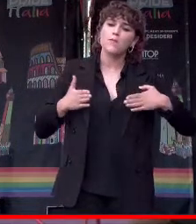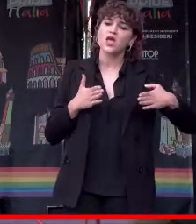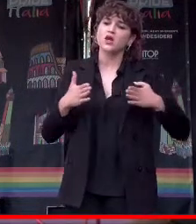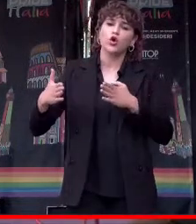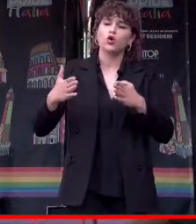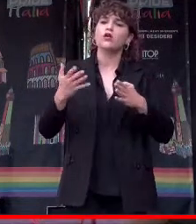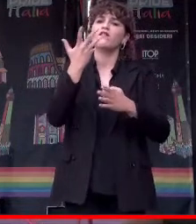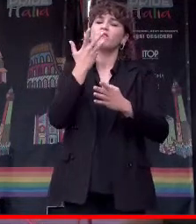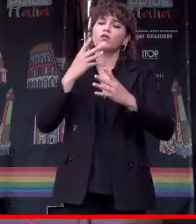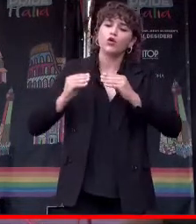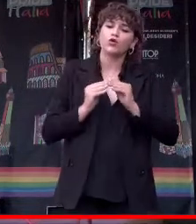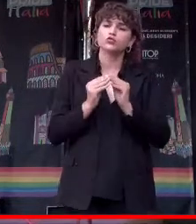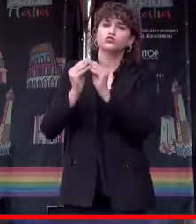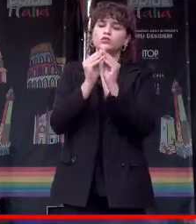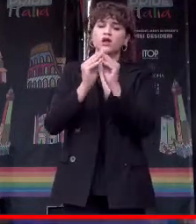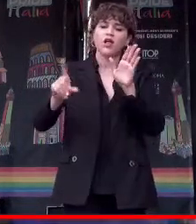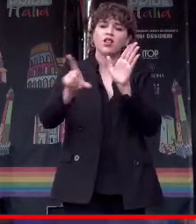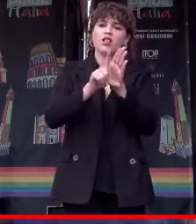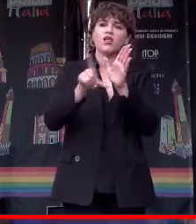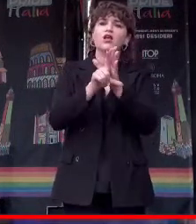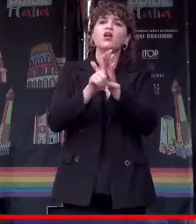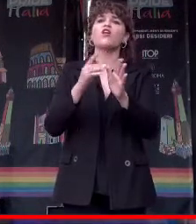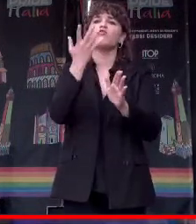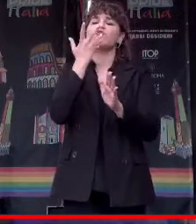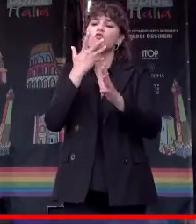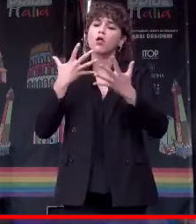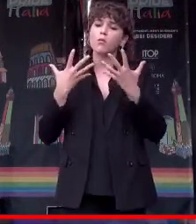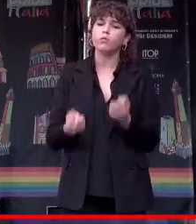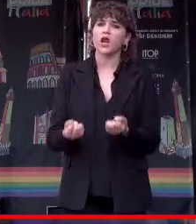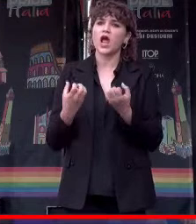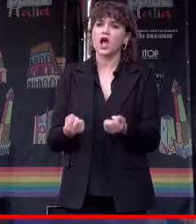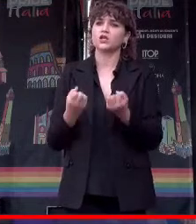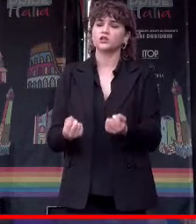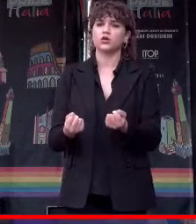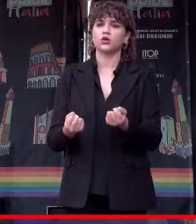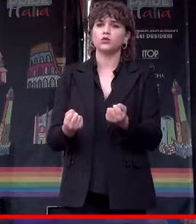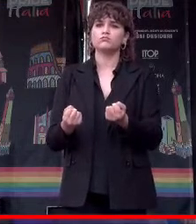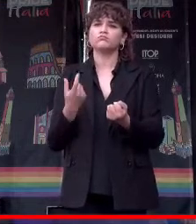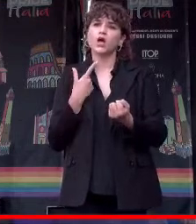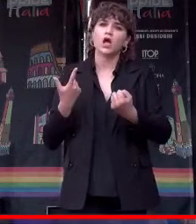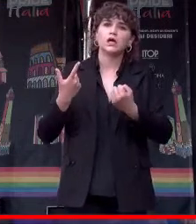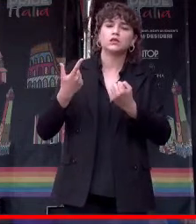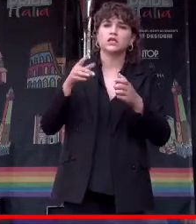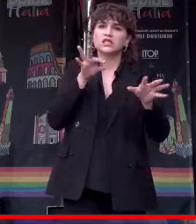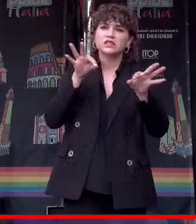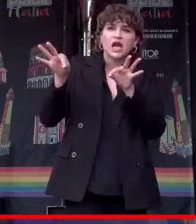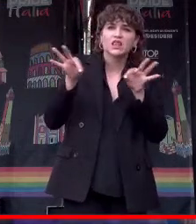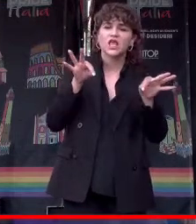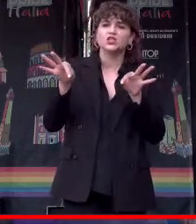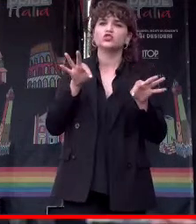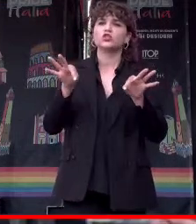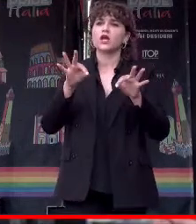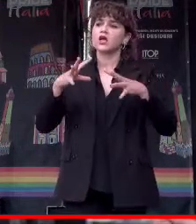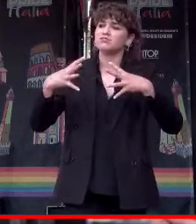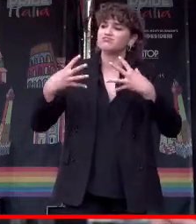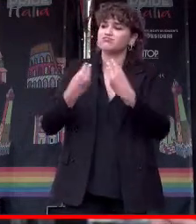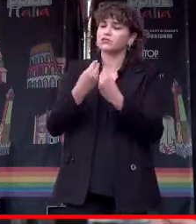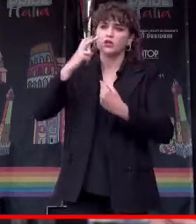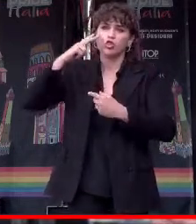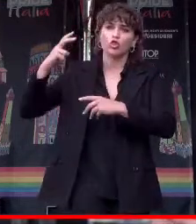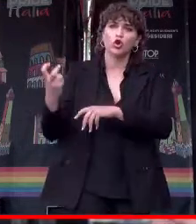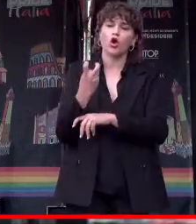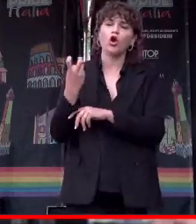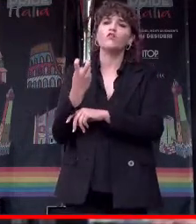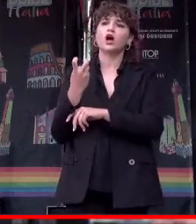possiamo attuare questa legge che c'è da così tanti anni. Quindi trovare anche magari delle strategie tutte insieme affinché questo avvenga, oppure